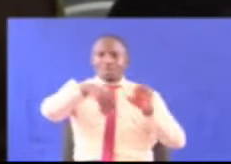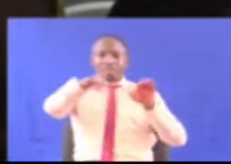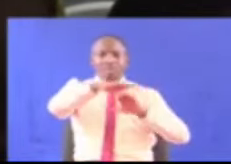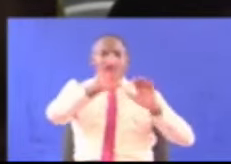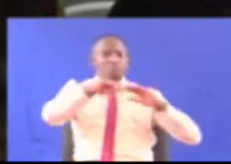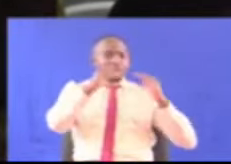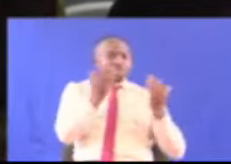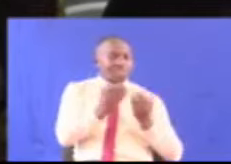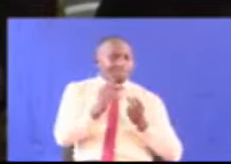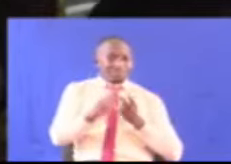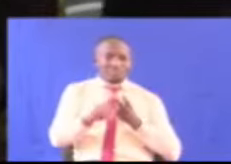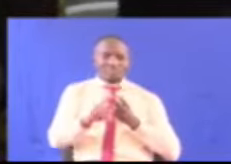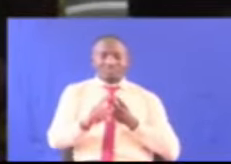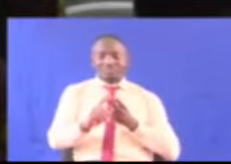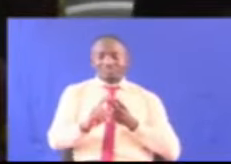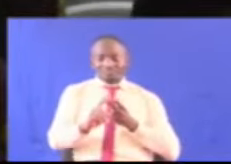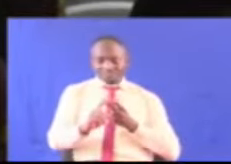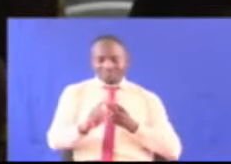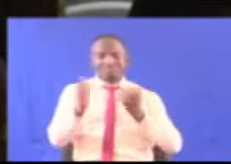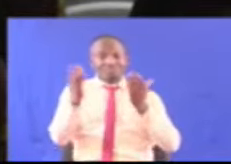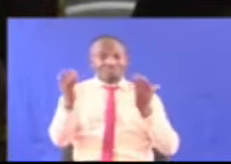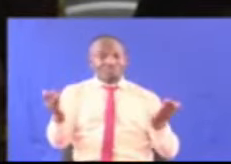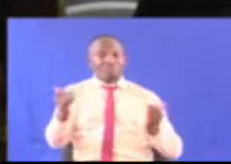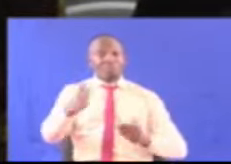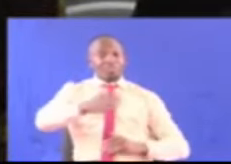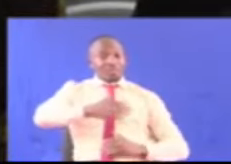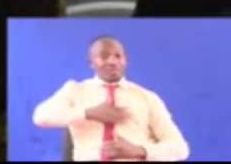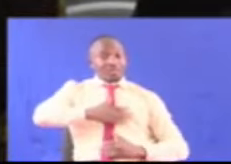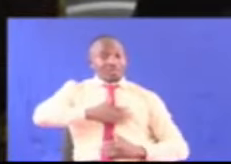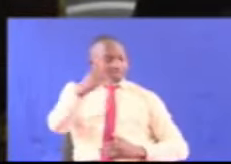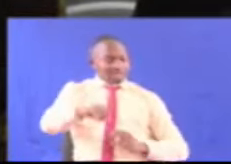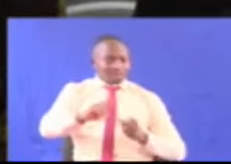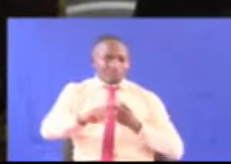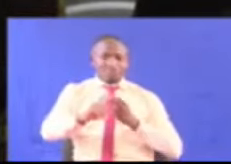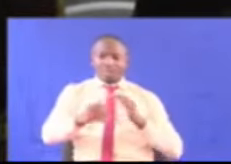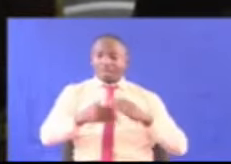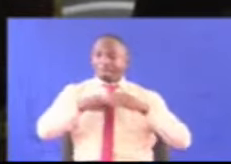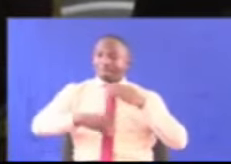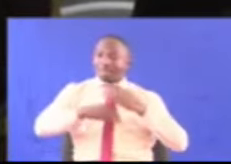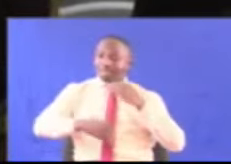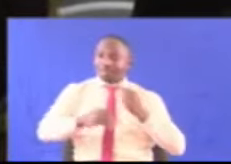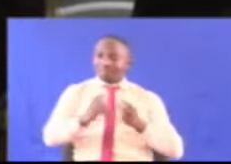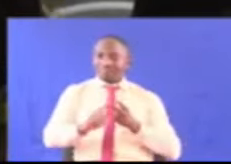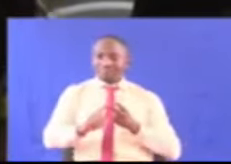wetu wa chama Afren Somba. Asante sana. Mstahiki meya.